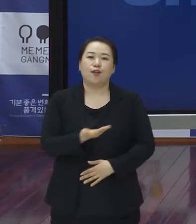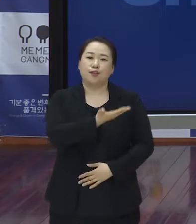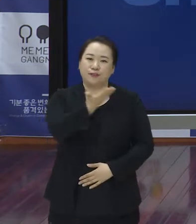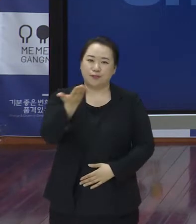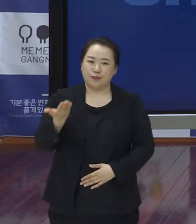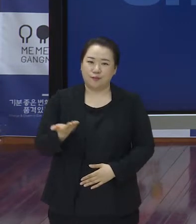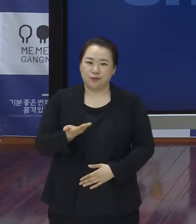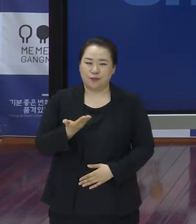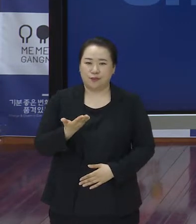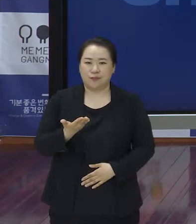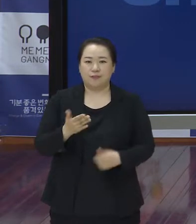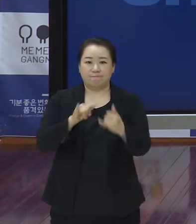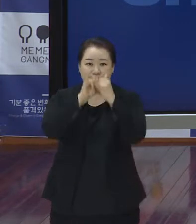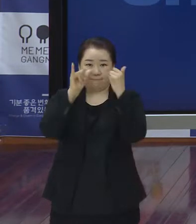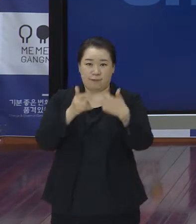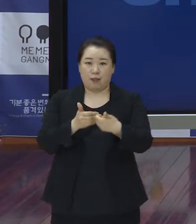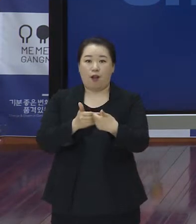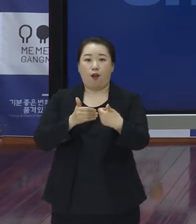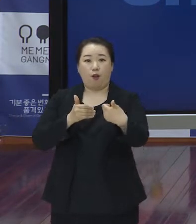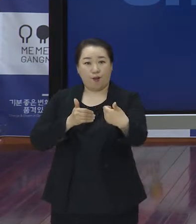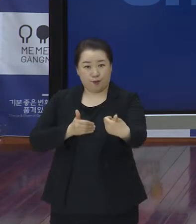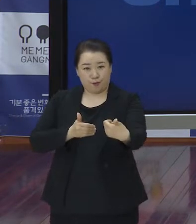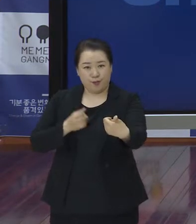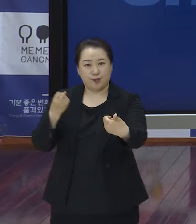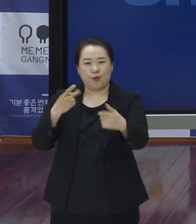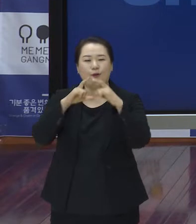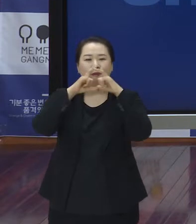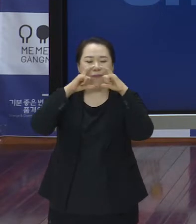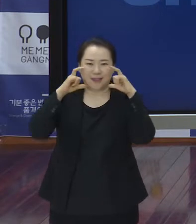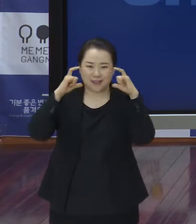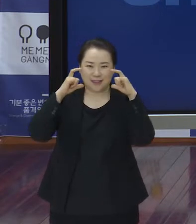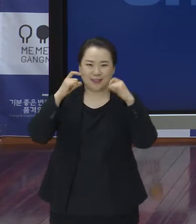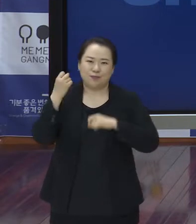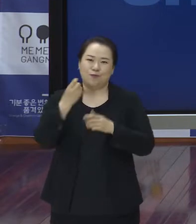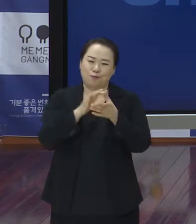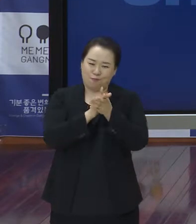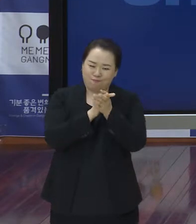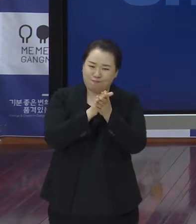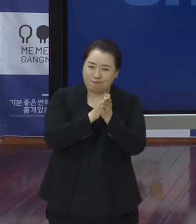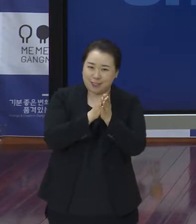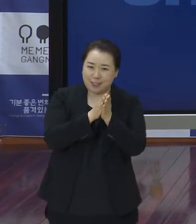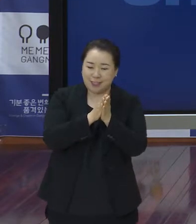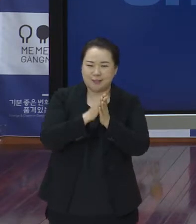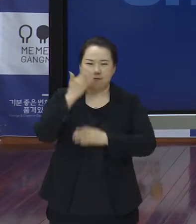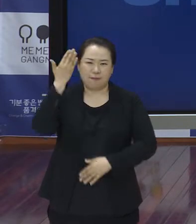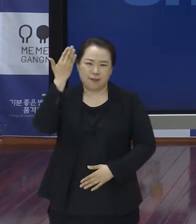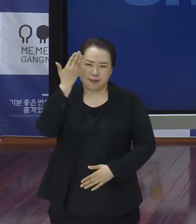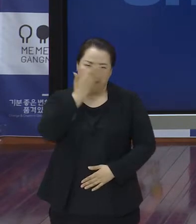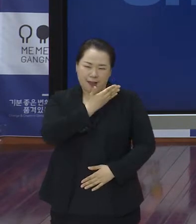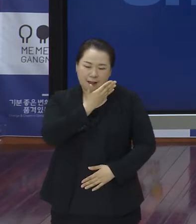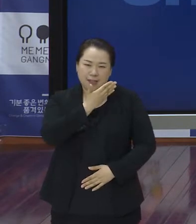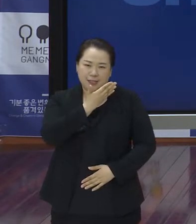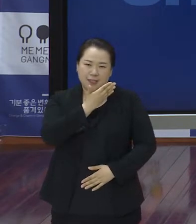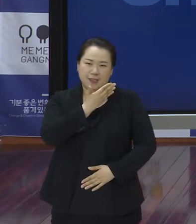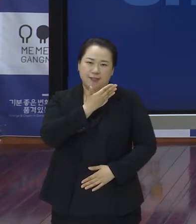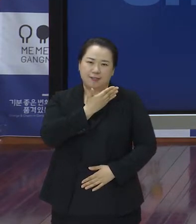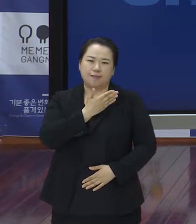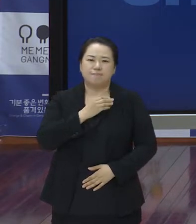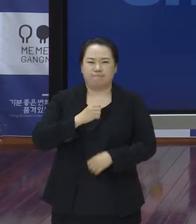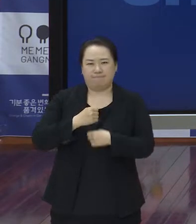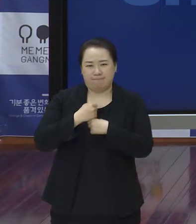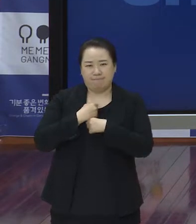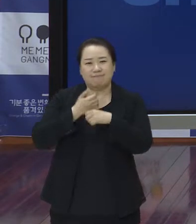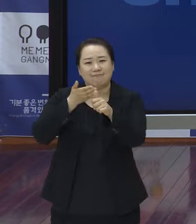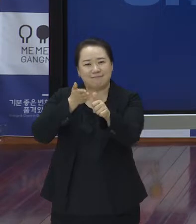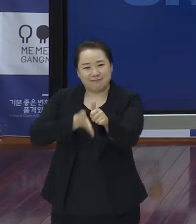여러분께서는 사회적 거리두기와 마스크 쓰기, 손 씻기 등 개인위생 수칙을 철저히